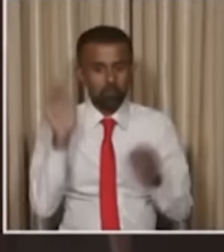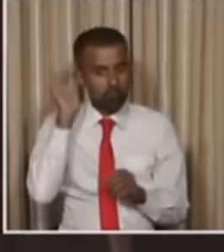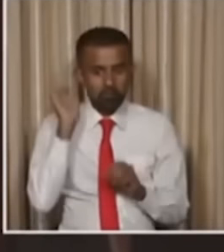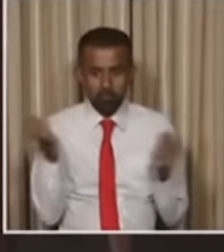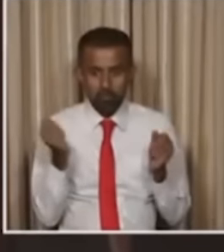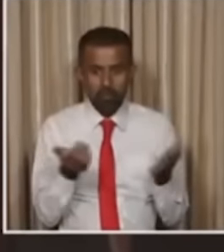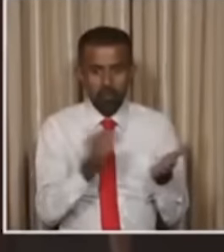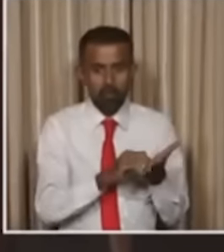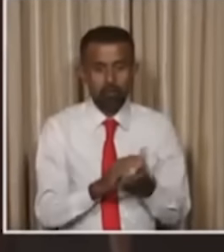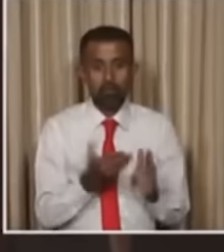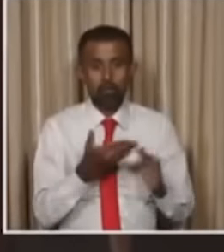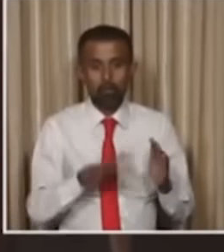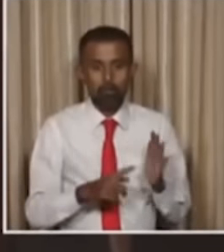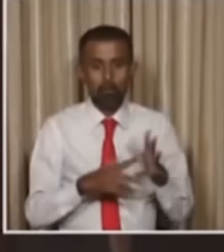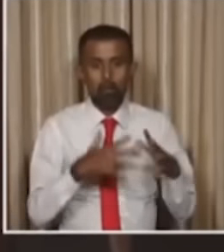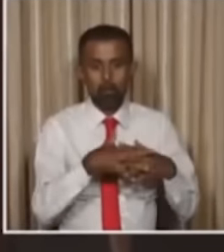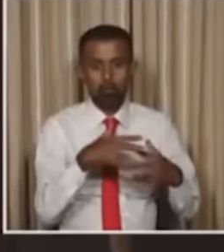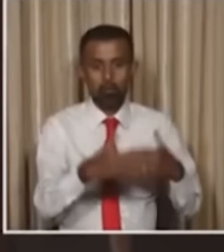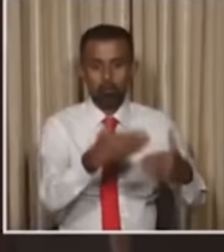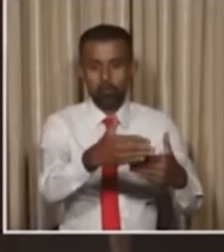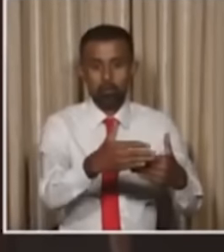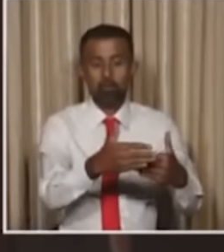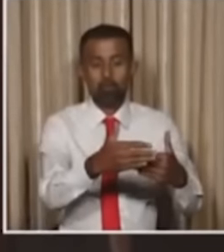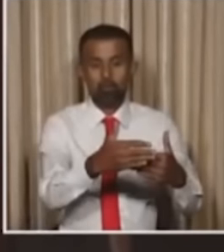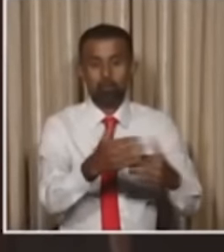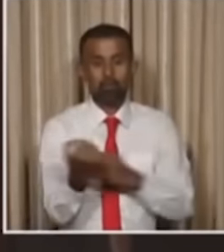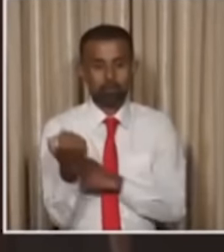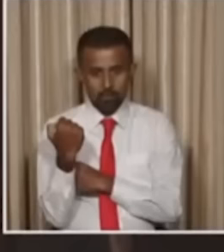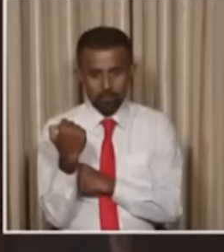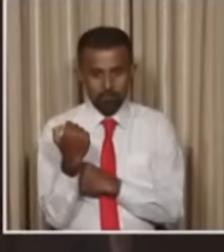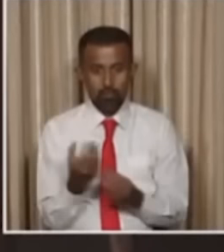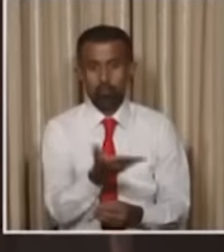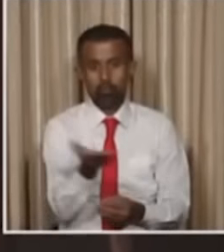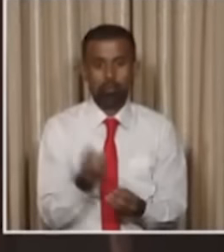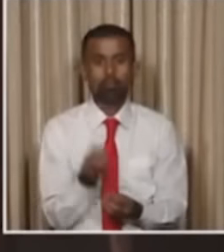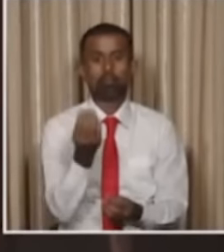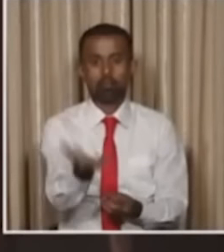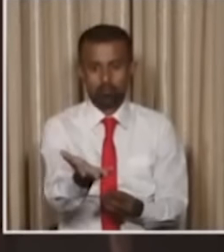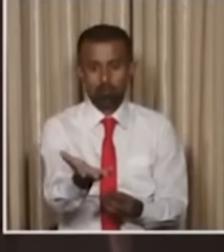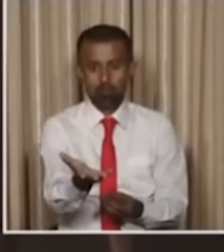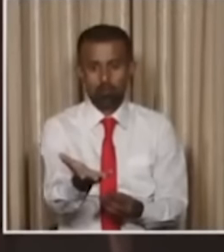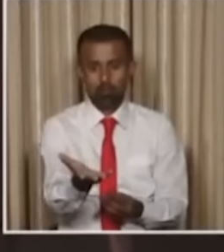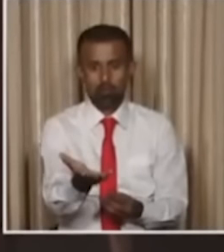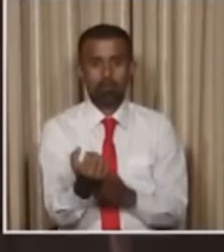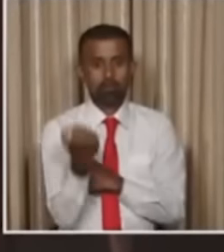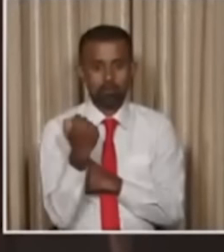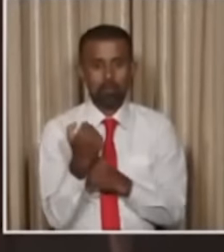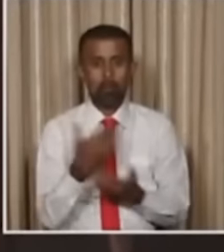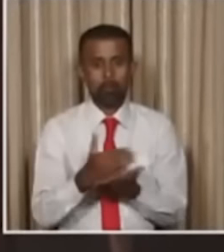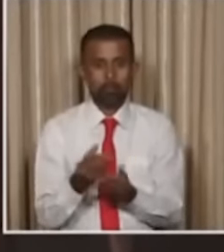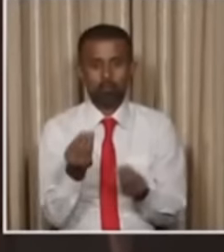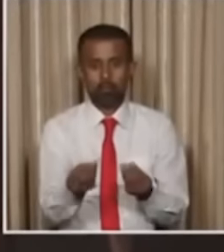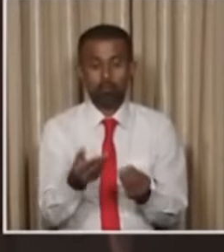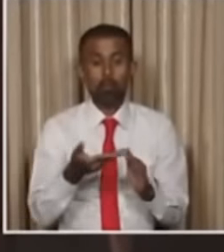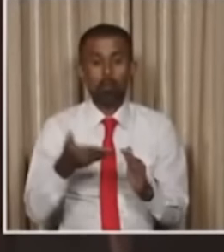ආයි දාන්නම්. නීතිය ක්‍රියාත්මක කරවන්න බලයක් ඔබට අපි ලබා දෙනවා. කියන්නේ බලය බෙදෙනවා.